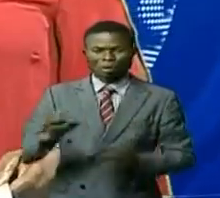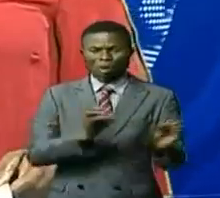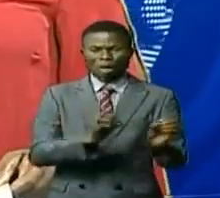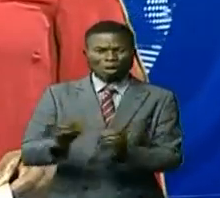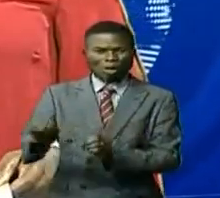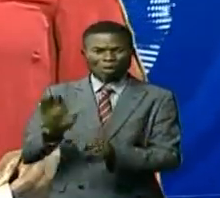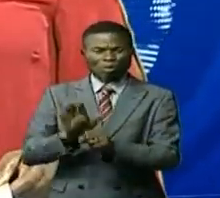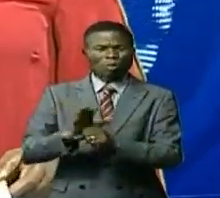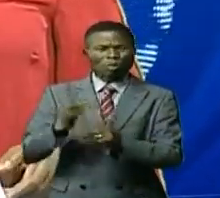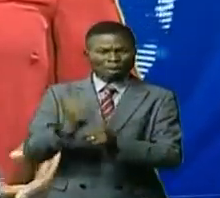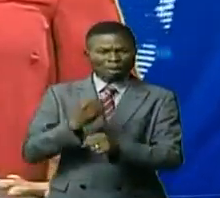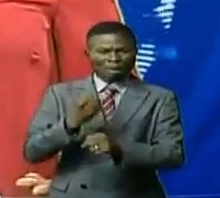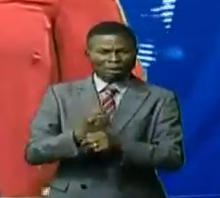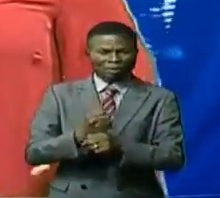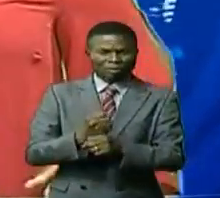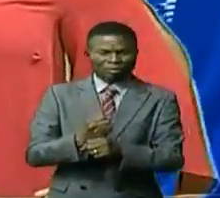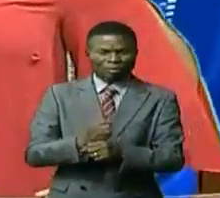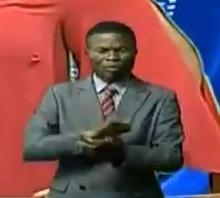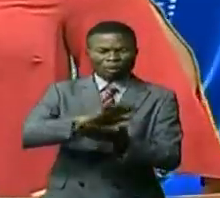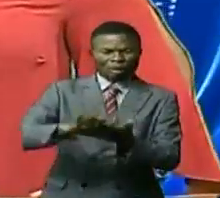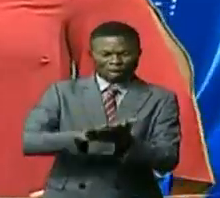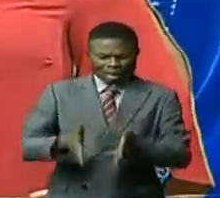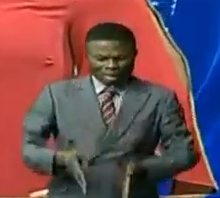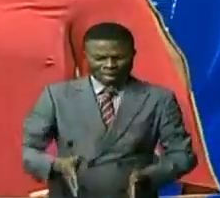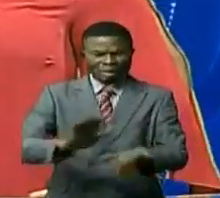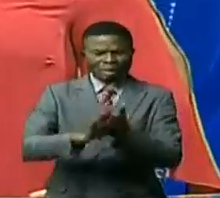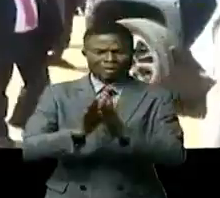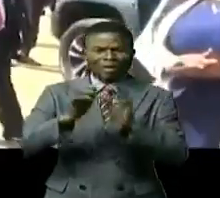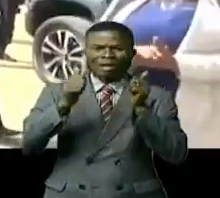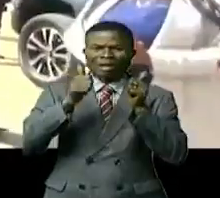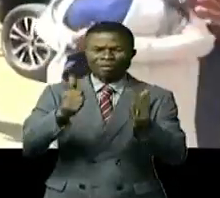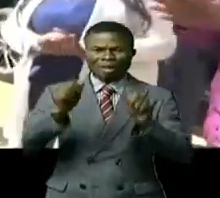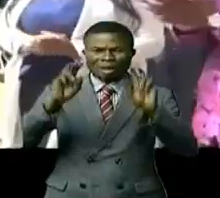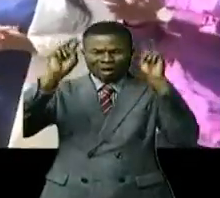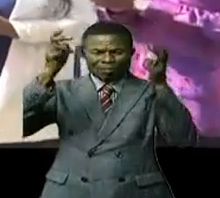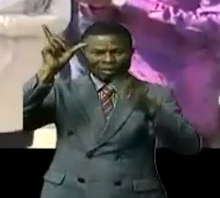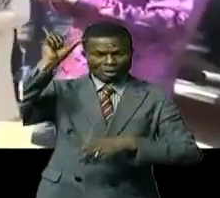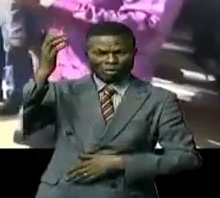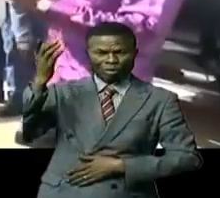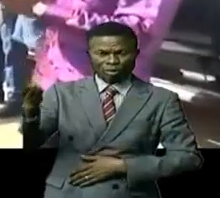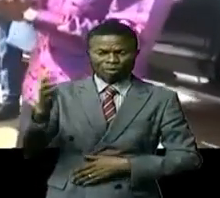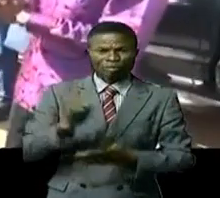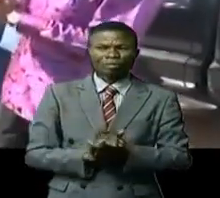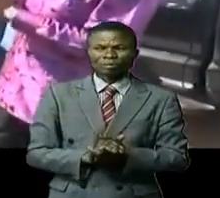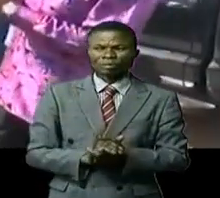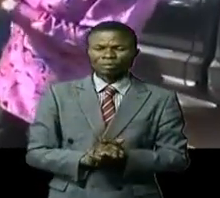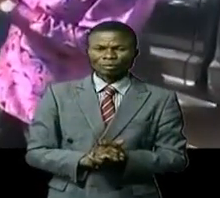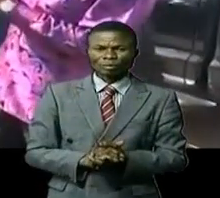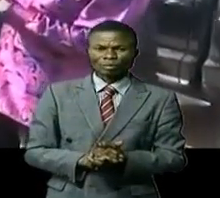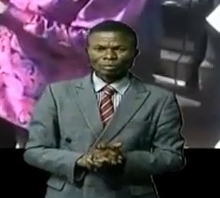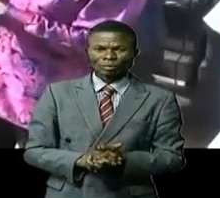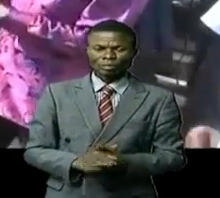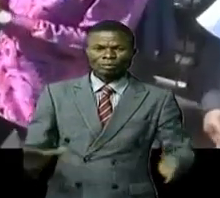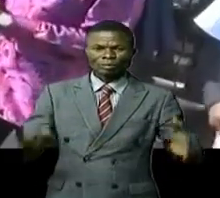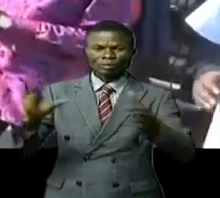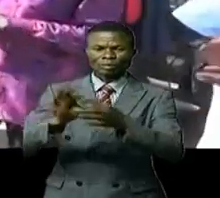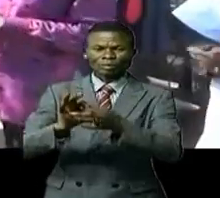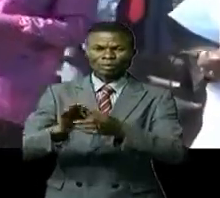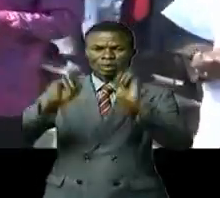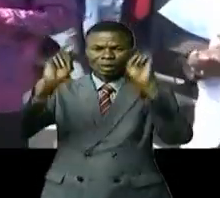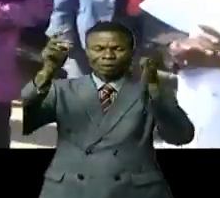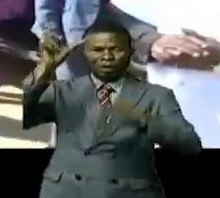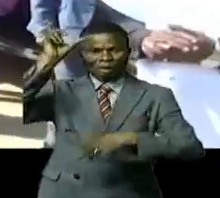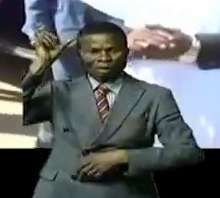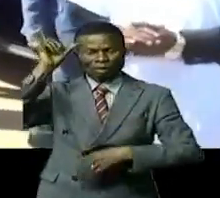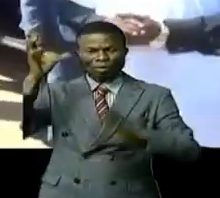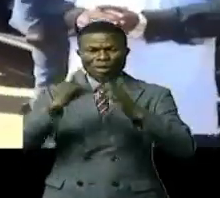nombre de travaux d'embellissage de la ville. La route Nunama qui relie les communes de Lubumbashi et Kampemba,